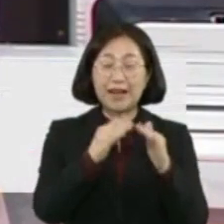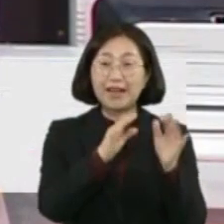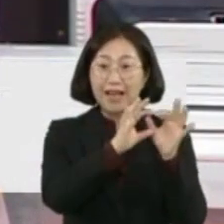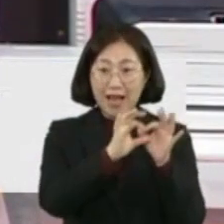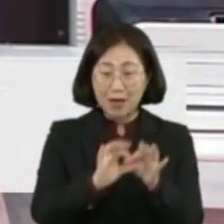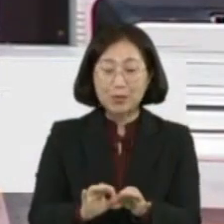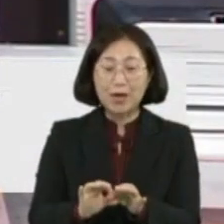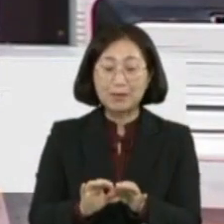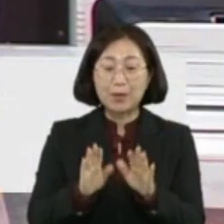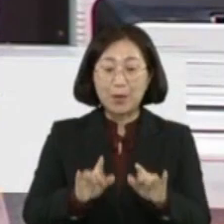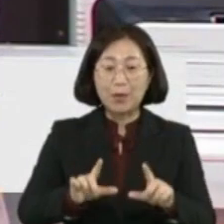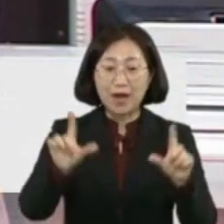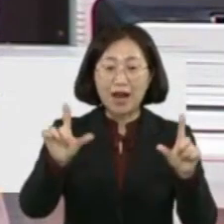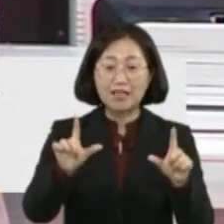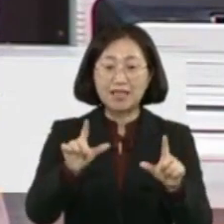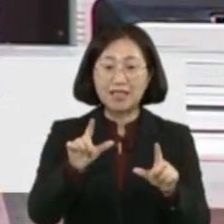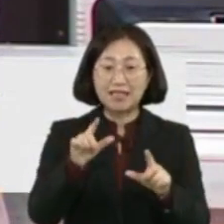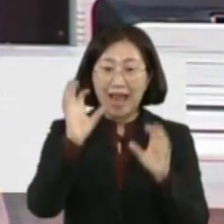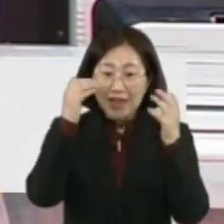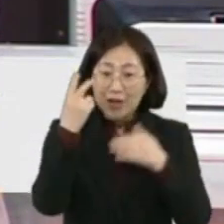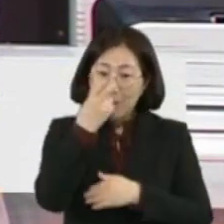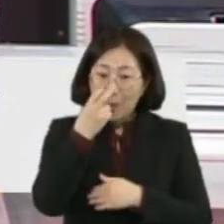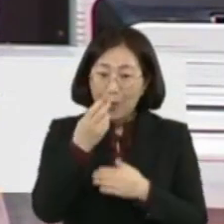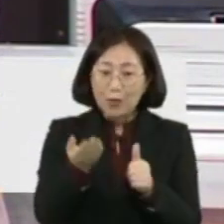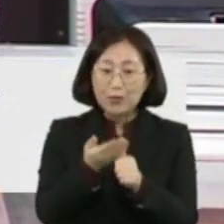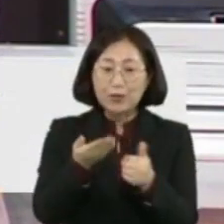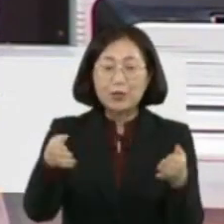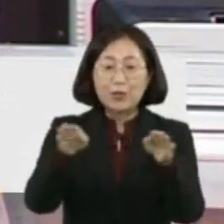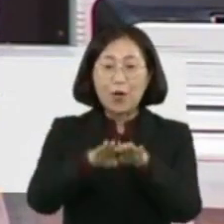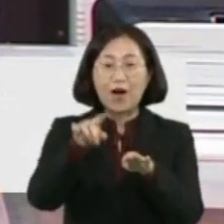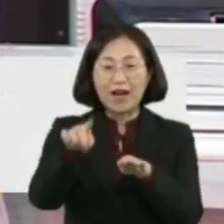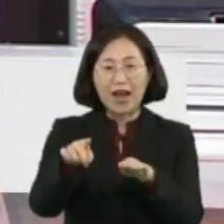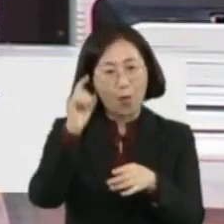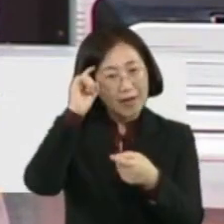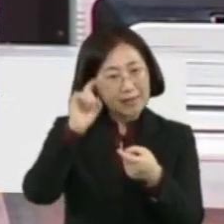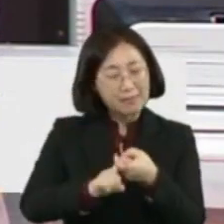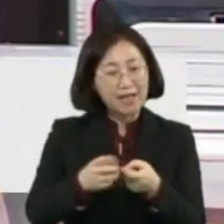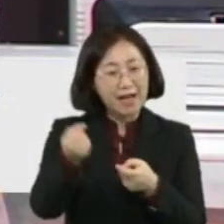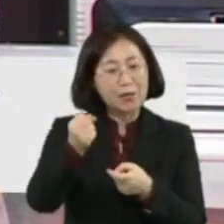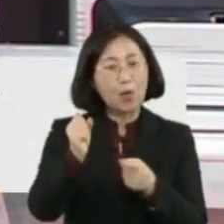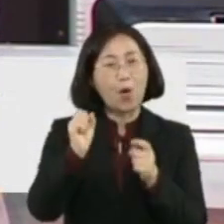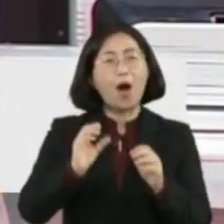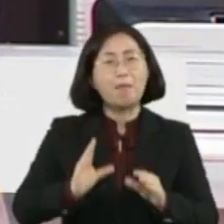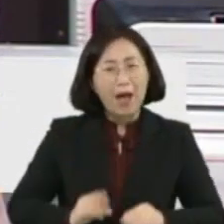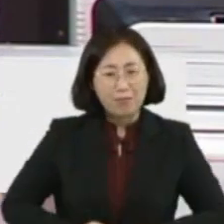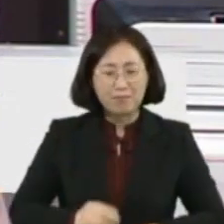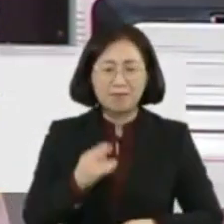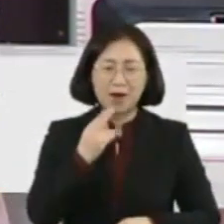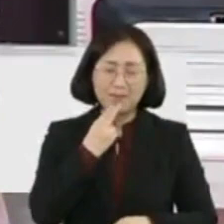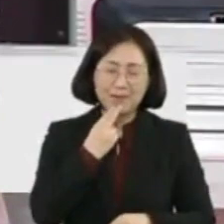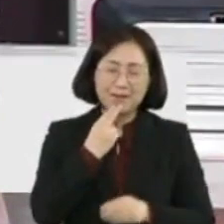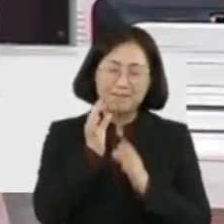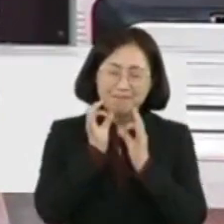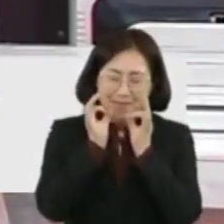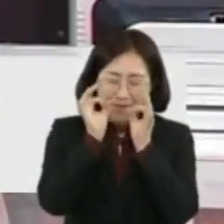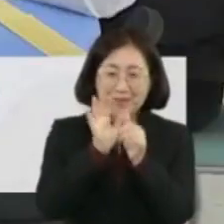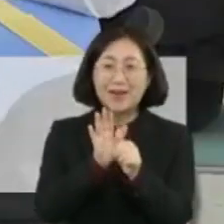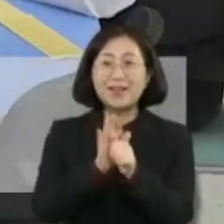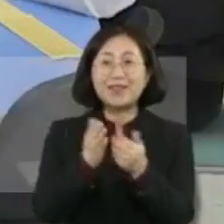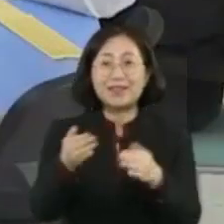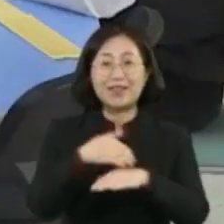이어가면서 올해는 좀 보육원 쪽에 좀 더 많은 관심을 가지고 아이들이 좀 배고프지 않게 좀 더 노력을 기울일